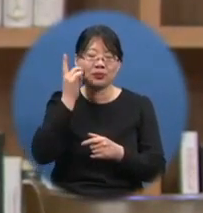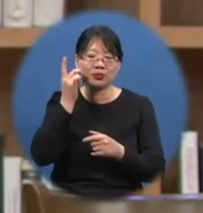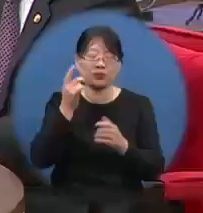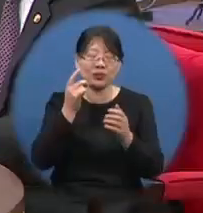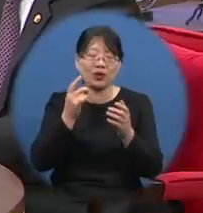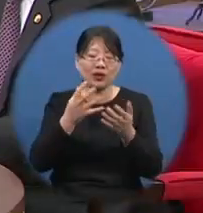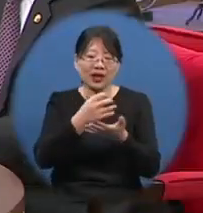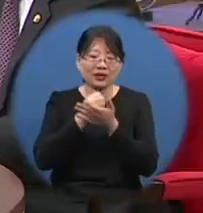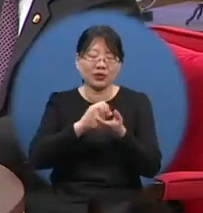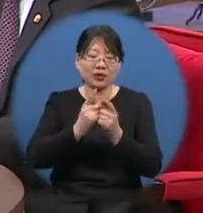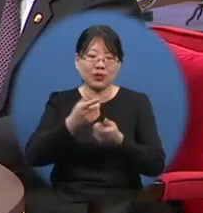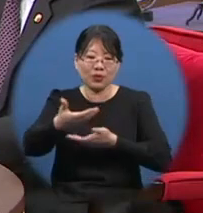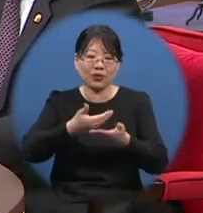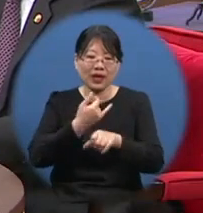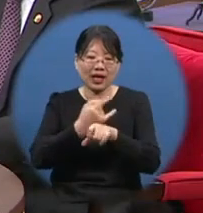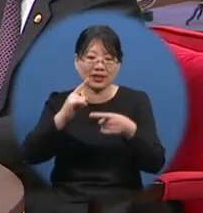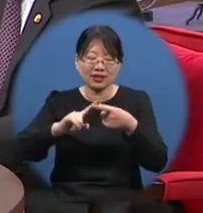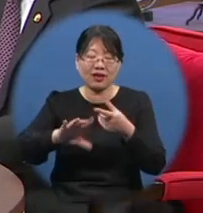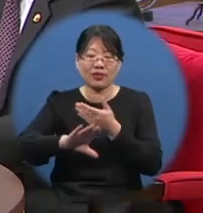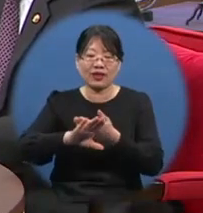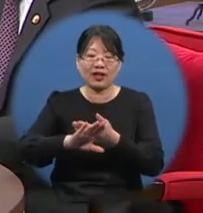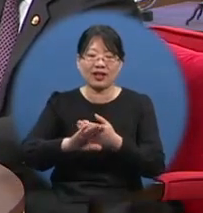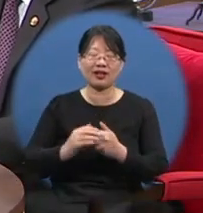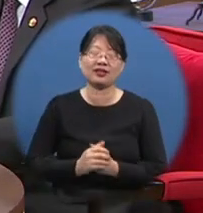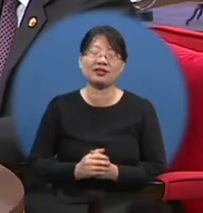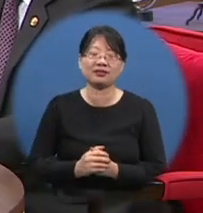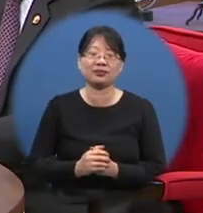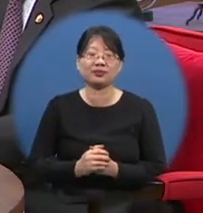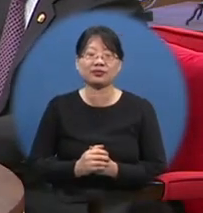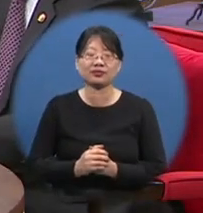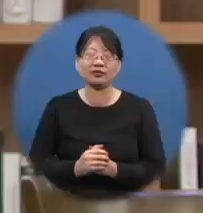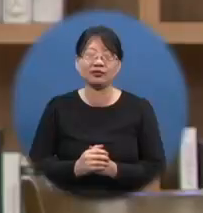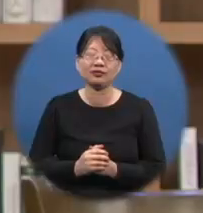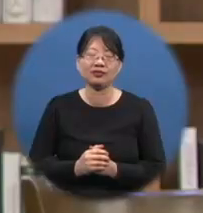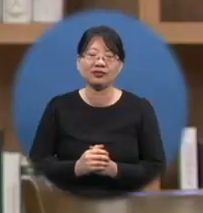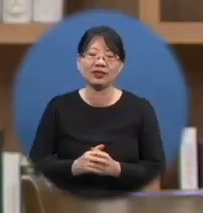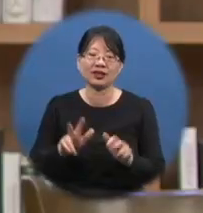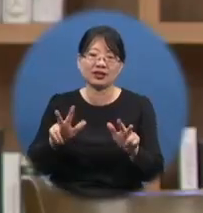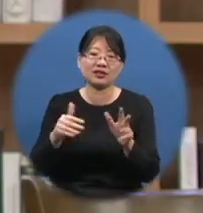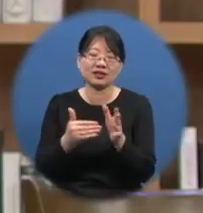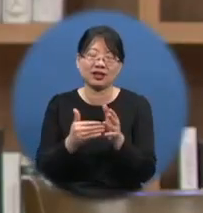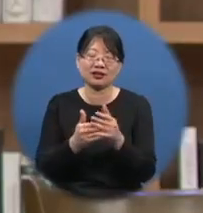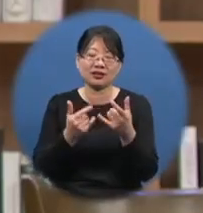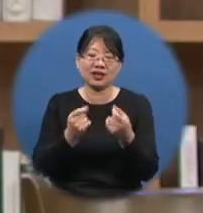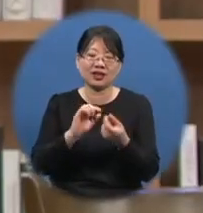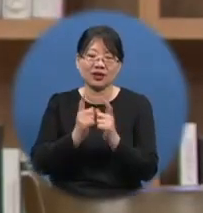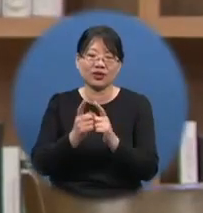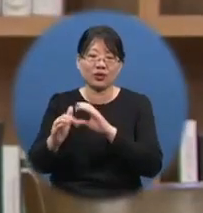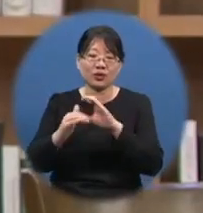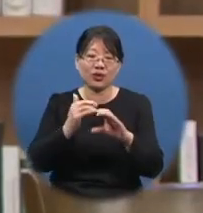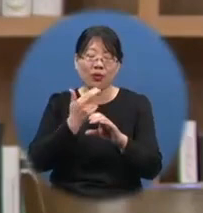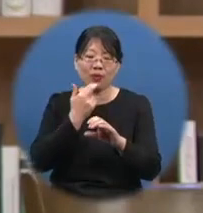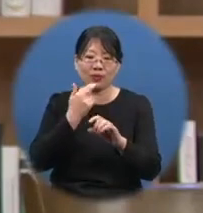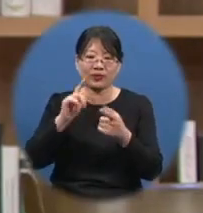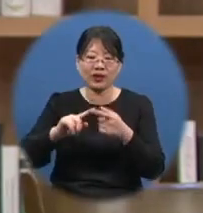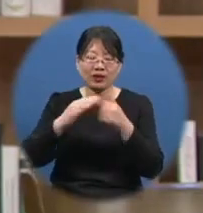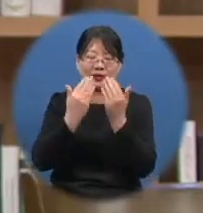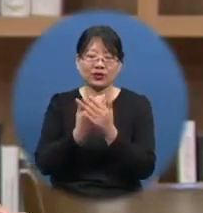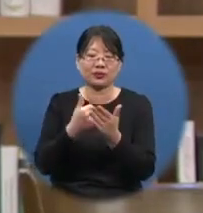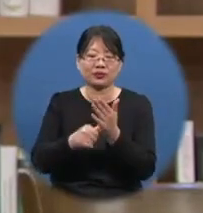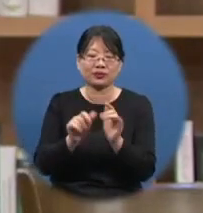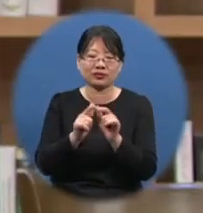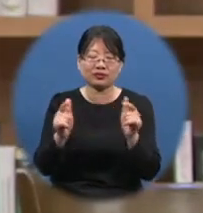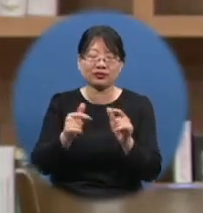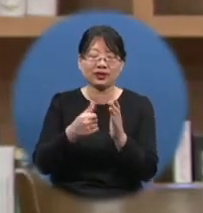이 정도는 차원이 다르네. 4G, LTE로 되는데 가능하죠. 이제 지금까지는 그렇게 서로 소통도 안 하던 모든